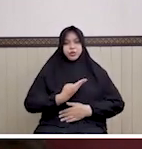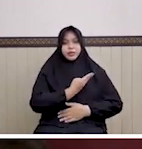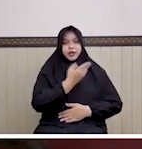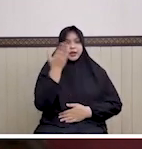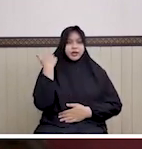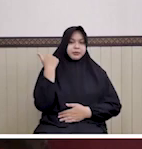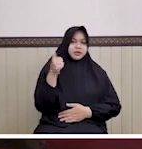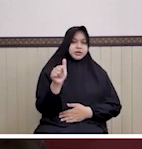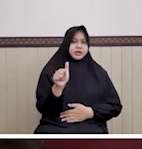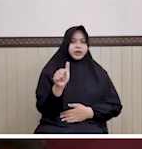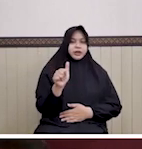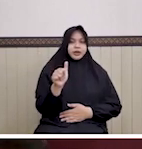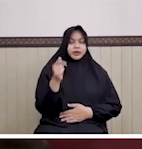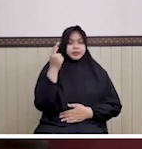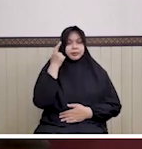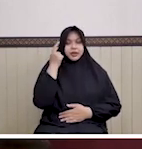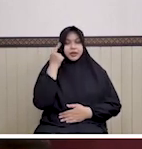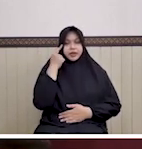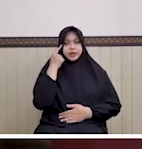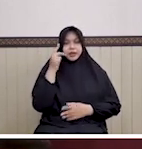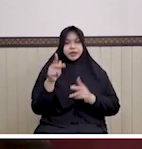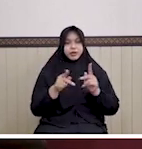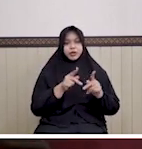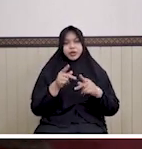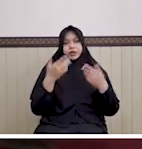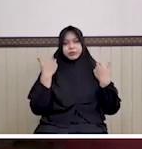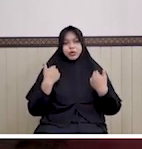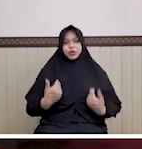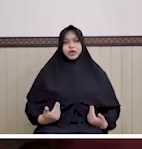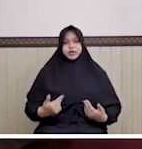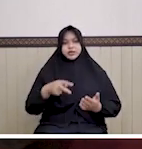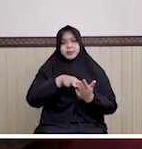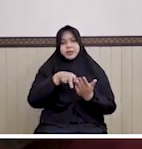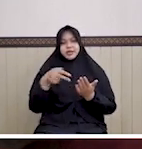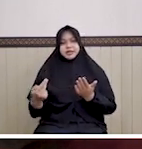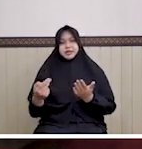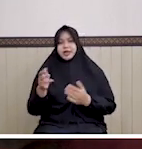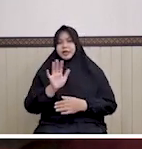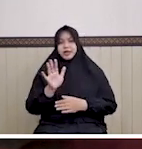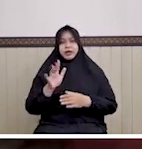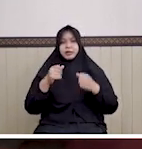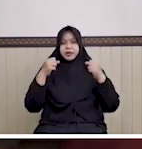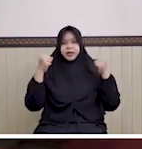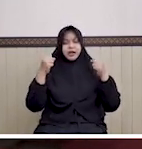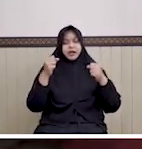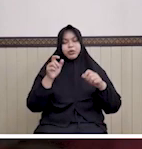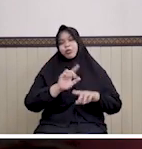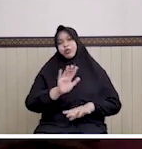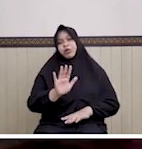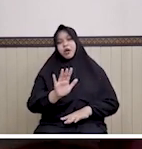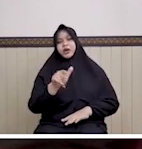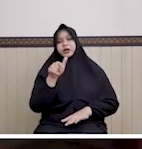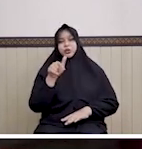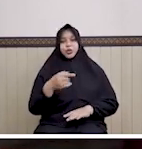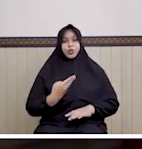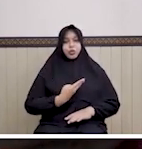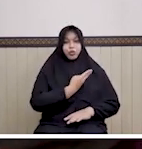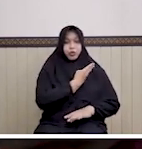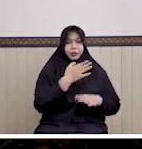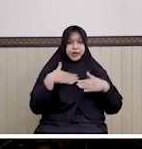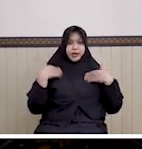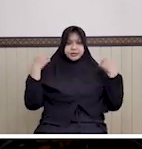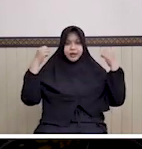tadi bisa diasumsikan dalam kondisi yang pingsan atau tidak berdaya padahal tidak korbannya